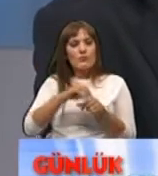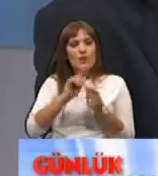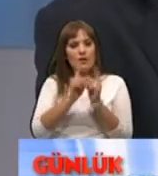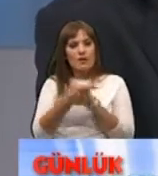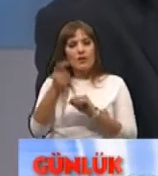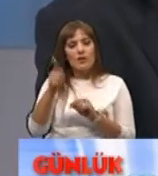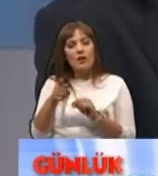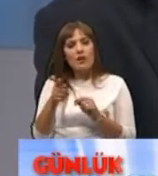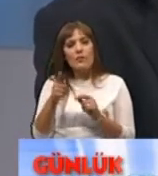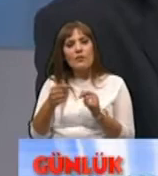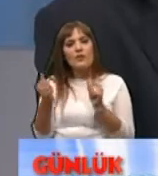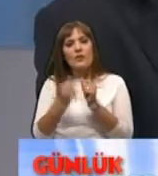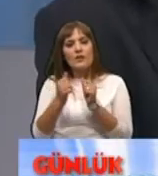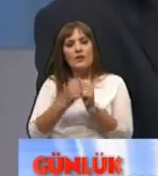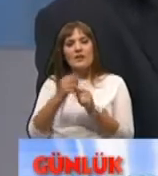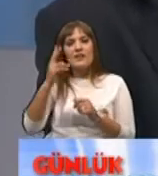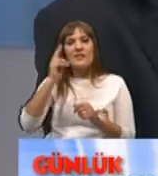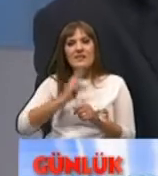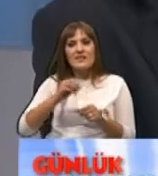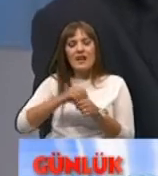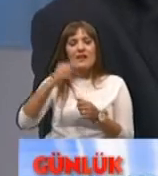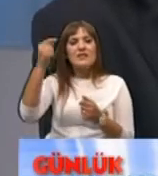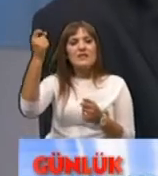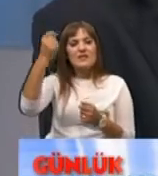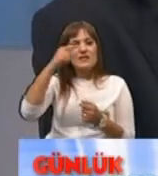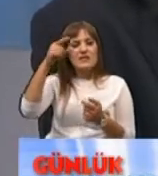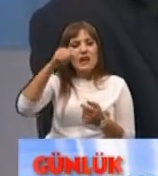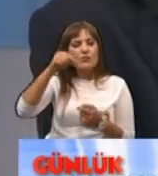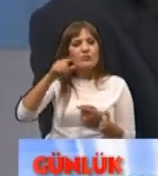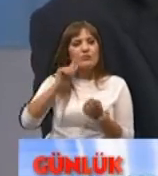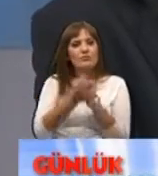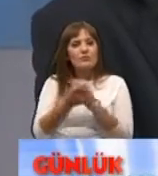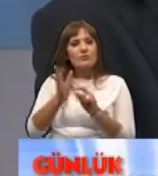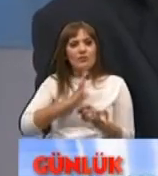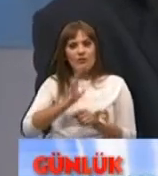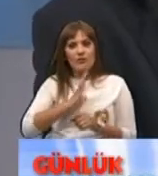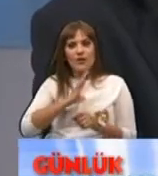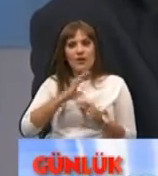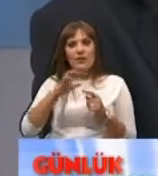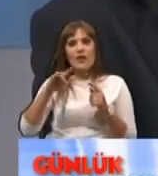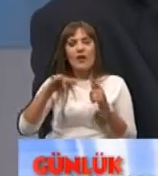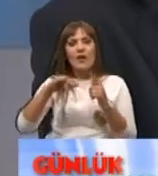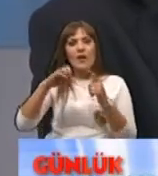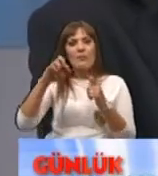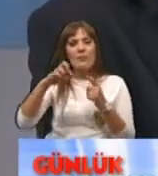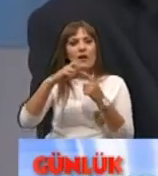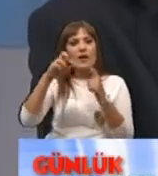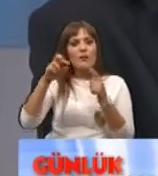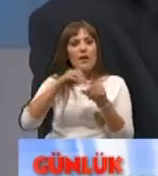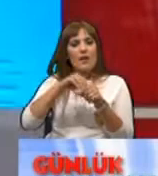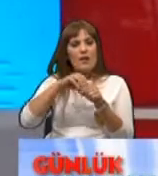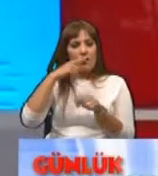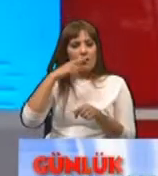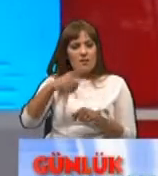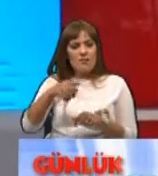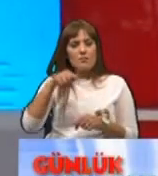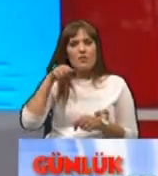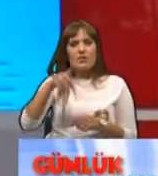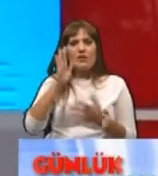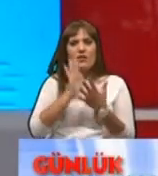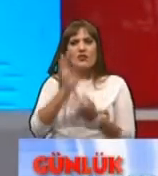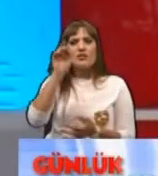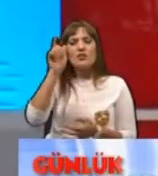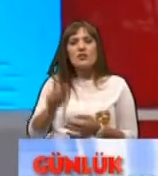yanında trombositten zengin serum enjeksiyonları var biliyorsunuz. PRP dediğimiz işte. PRP nasıl? Onu bir anlatır mısınız? İşte